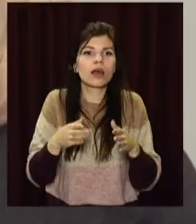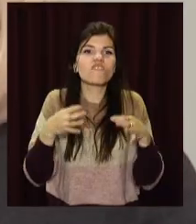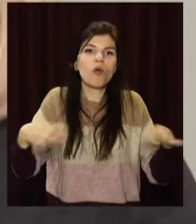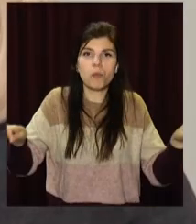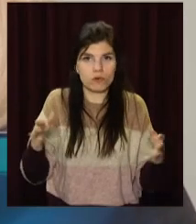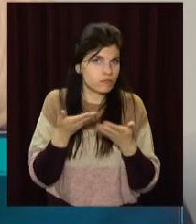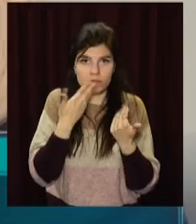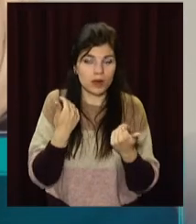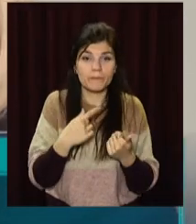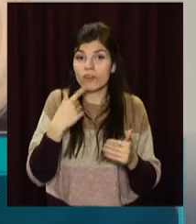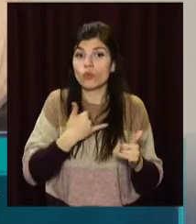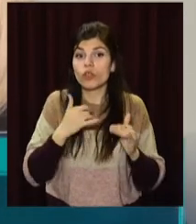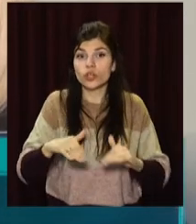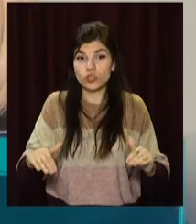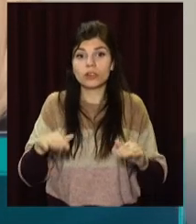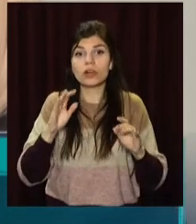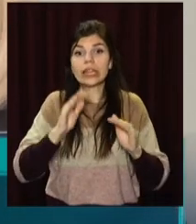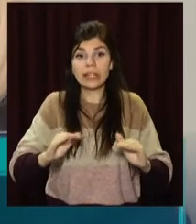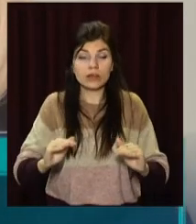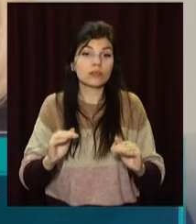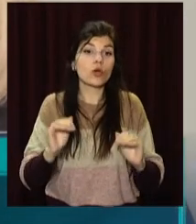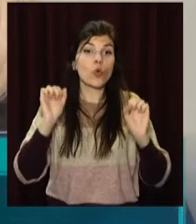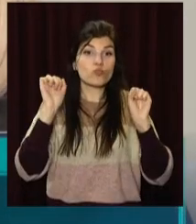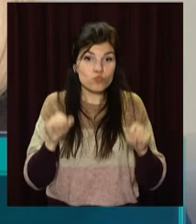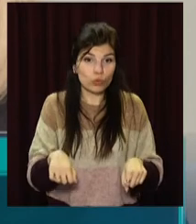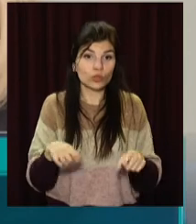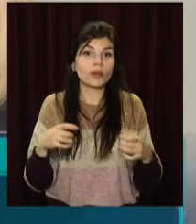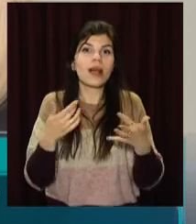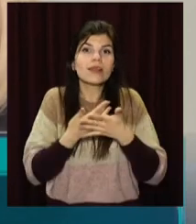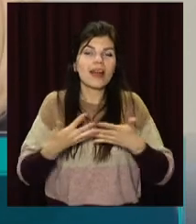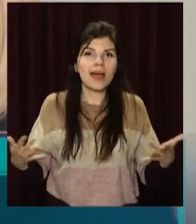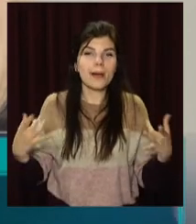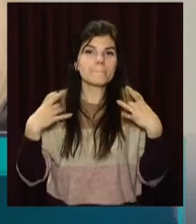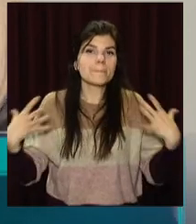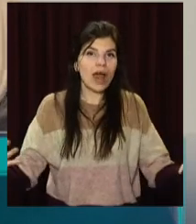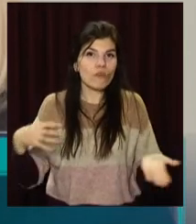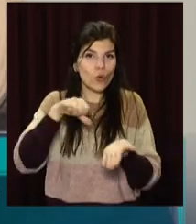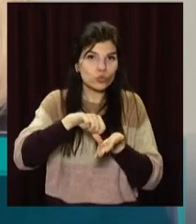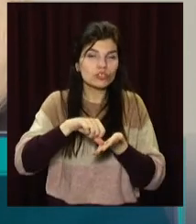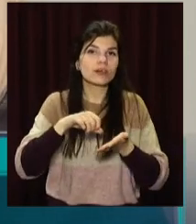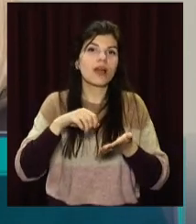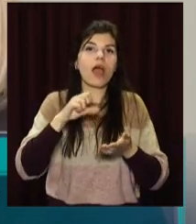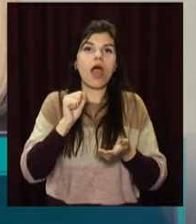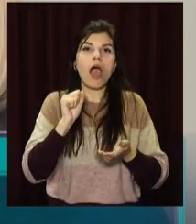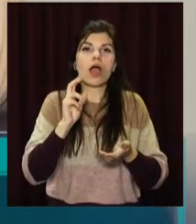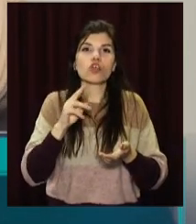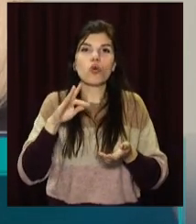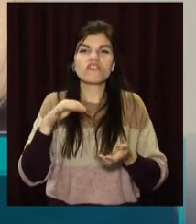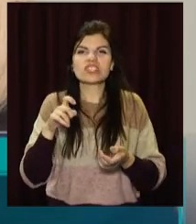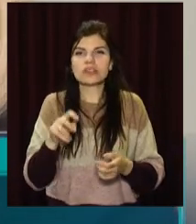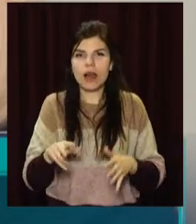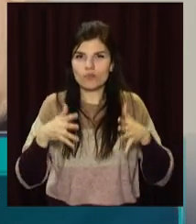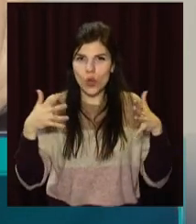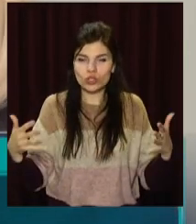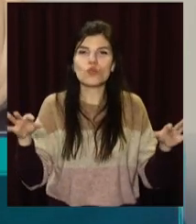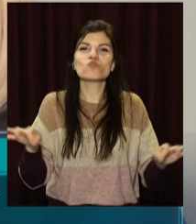У новому дитячому садочку малюки зможуть відзначати різноманітні свята в великій актовій залі, також